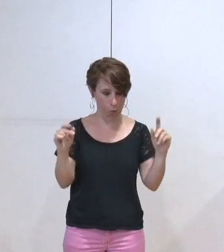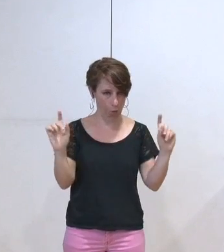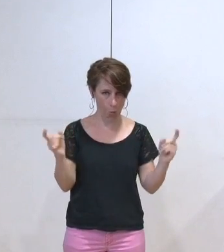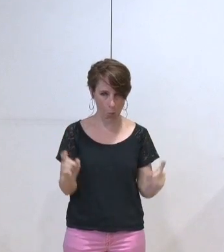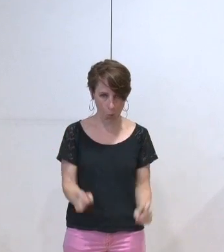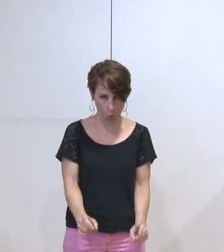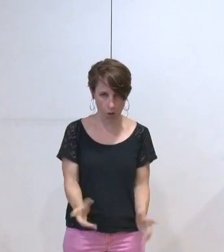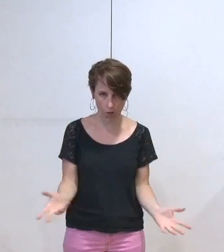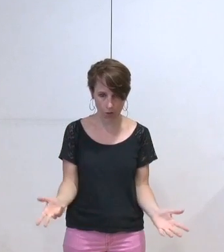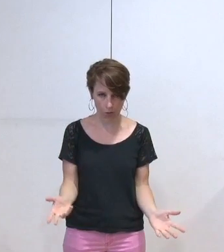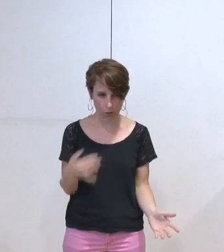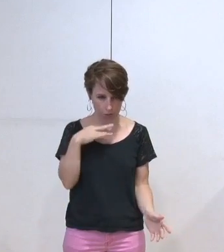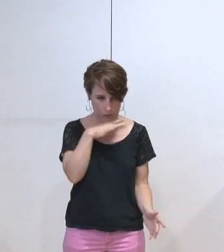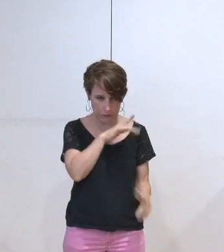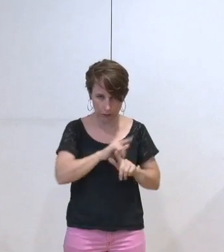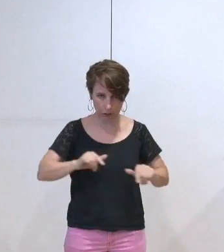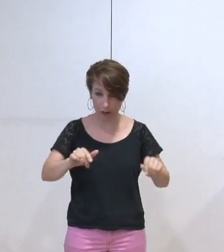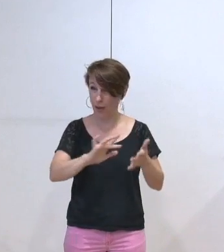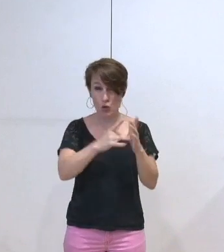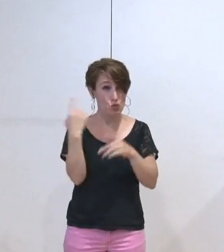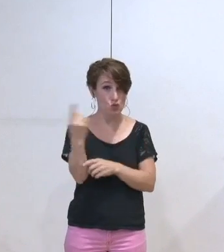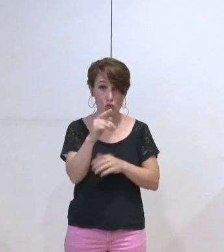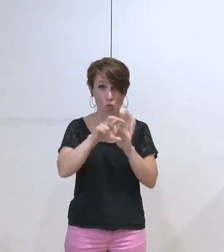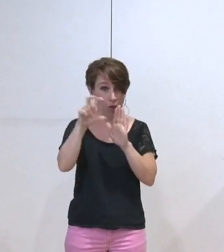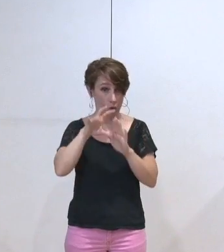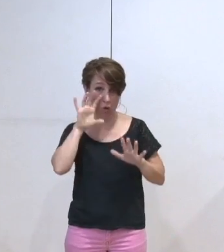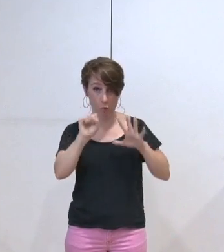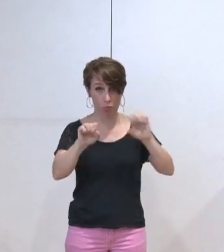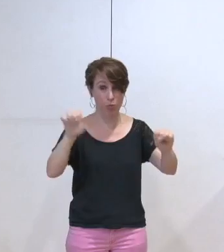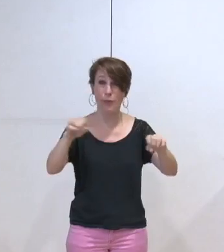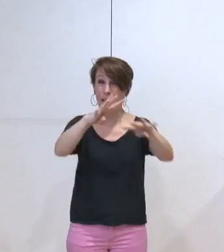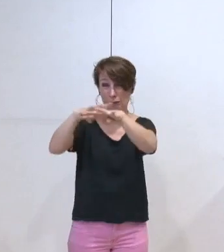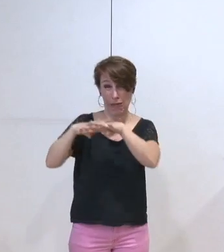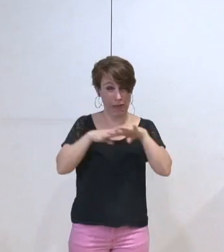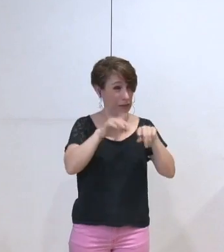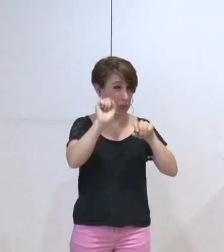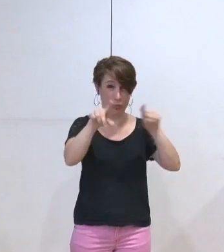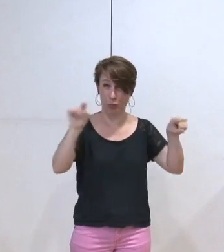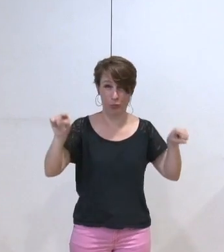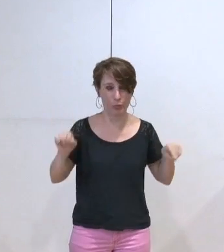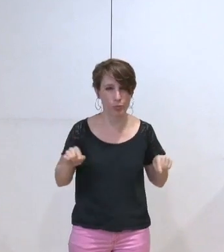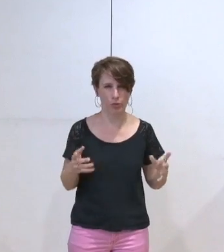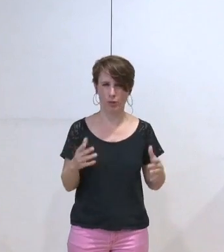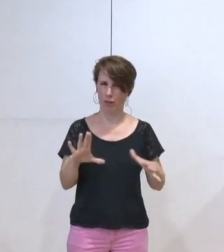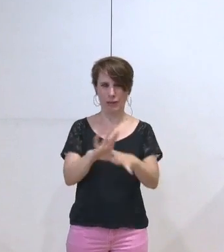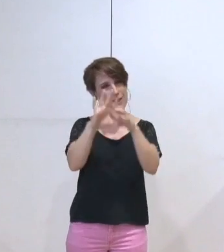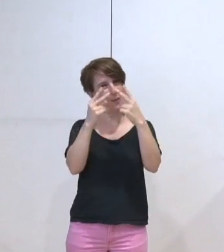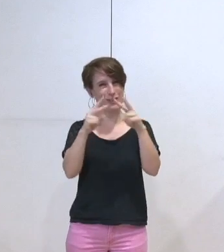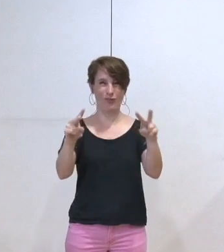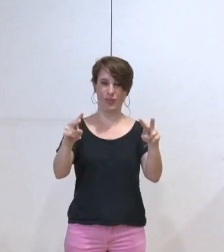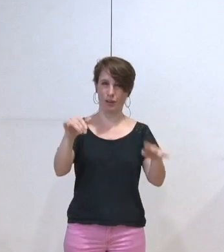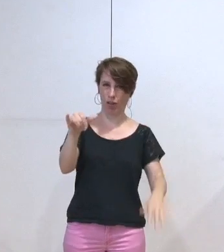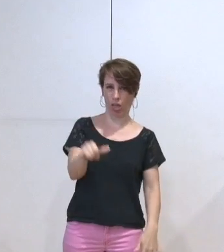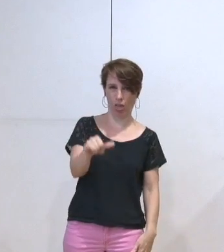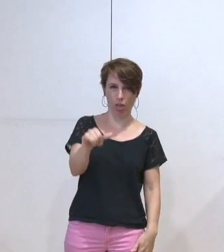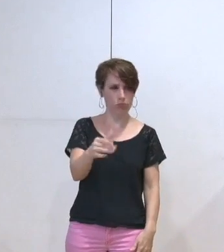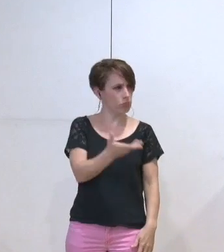l'espace public qui est constaté par tous les Grenoblois et dans tous les quartiers l'image de la ville en est fortement altérée ce qui exaspère ses